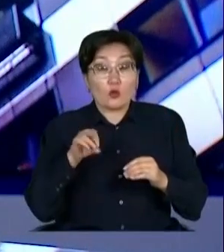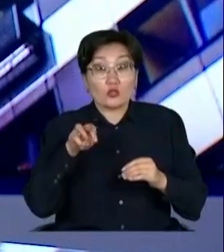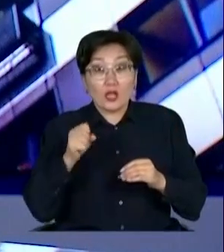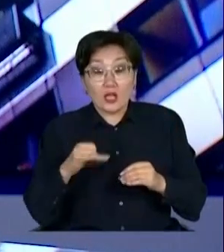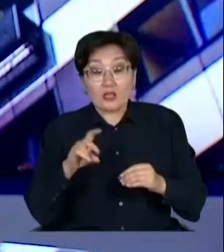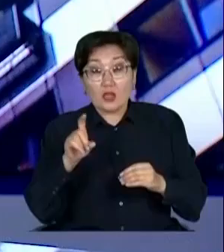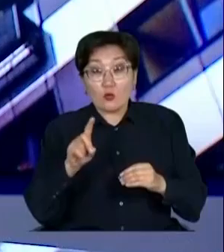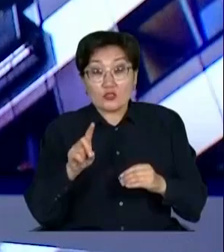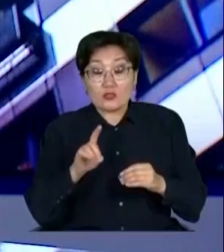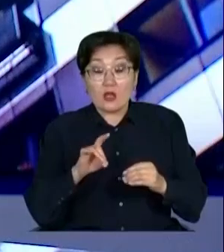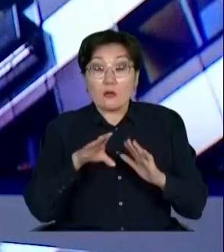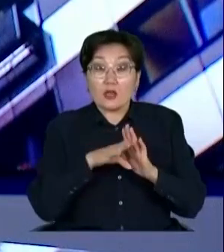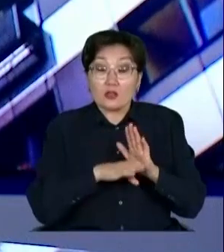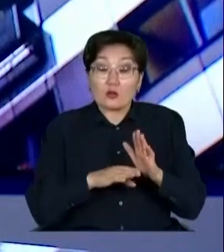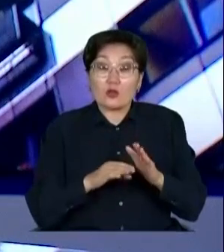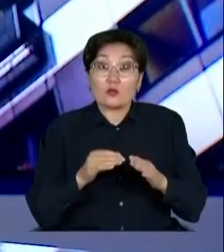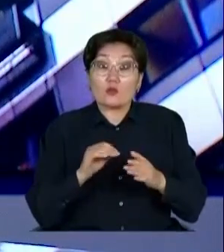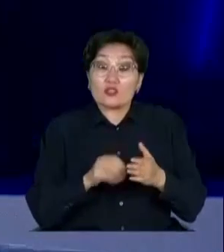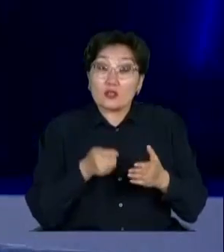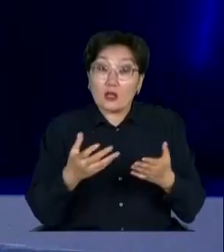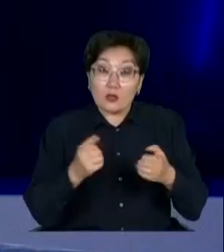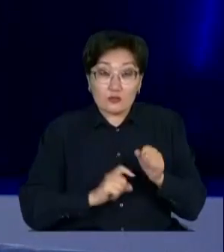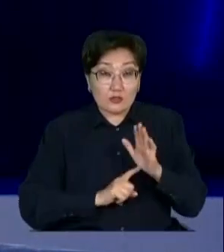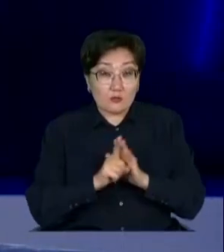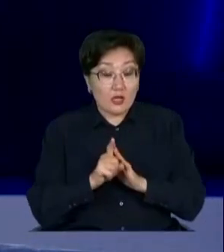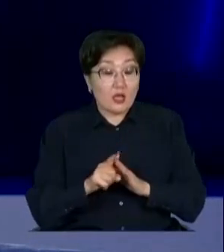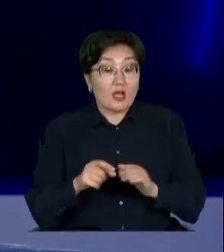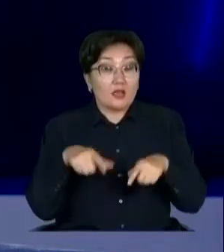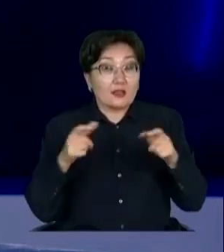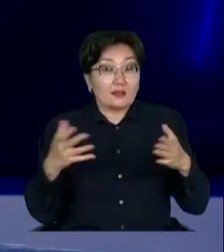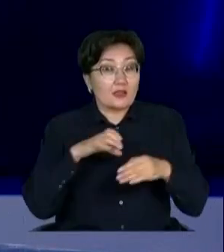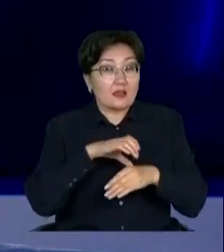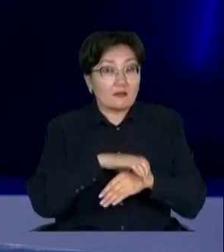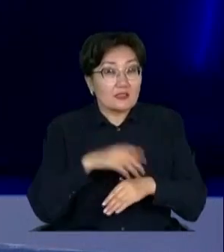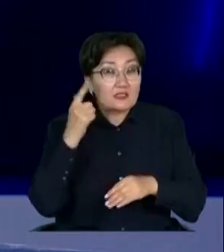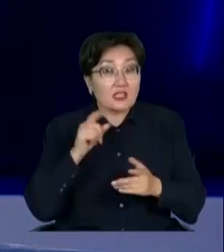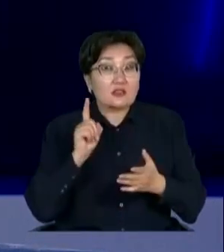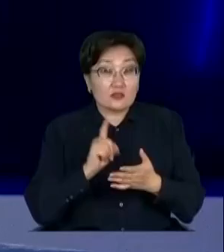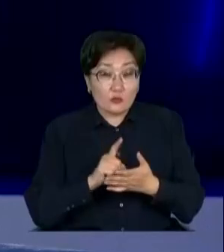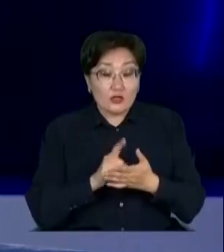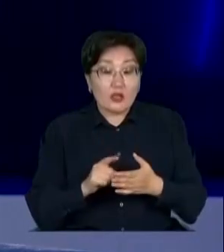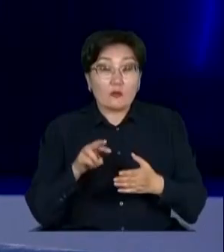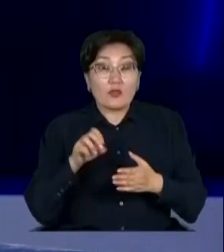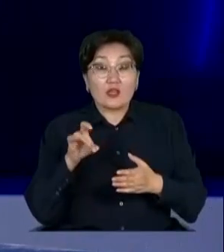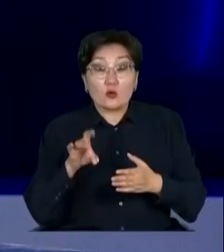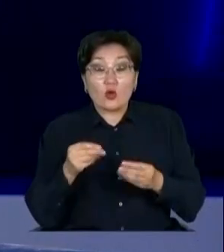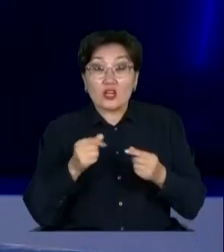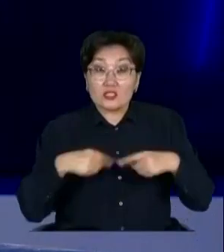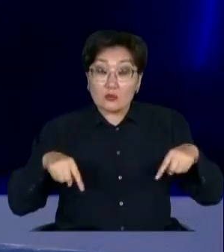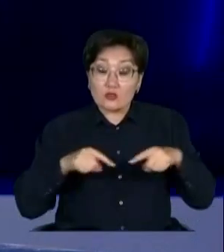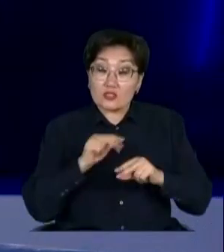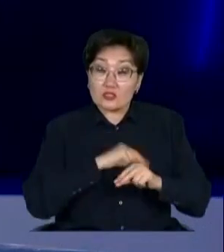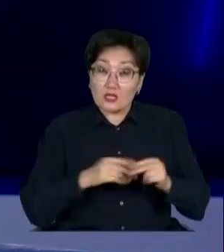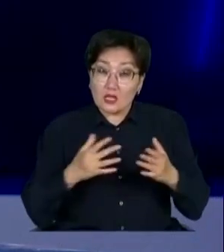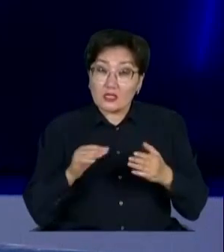наурыз бағдарламаларына өтінім қабылдау басталады. Бұл тұста азаматтардың қандай фактіні ескергені жөн, ал микроқаржы ұйымдарының жұмысында